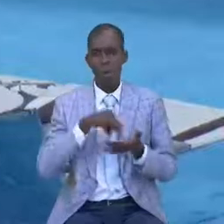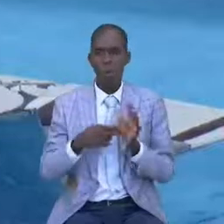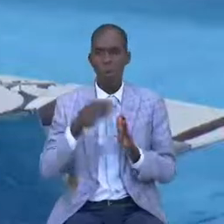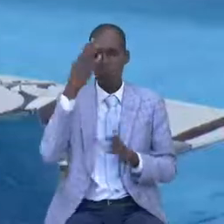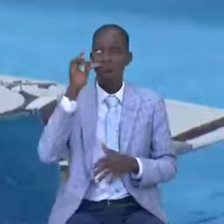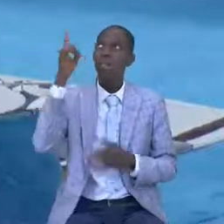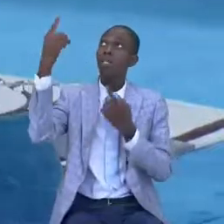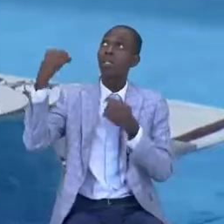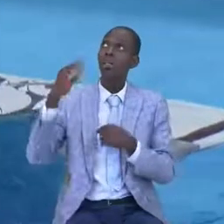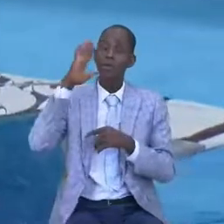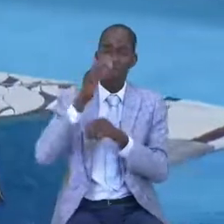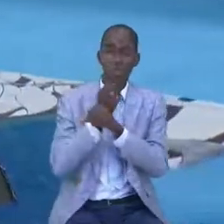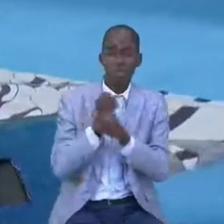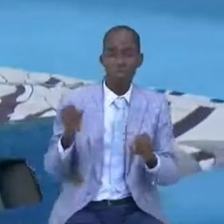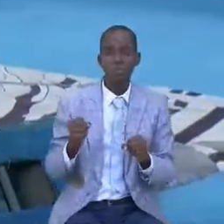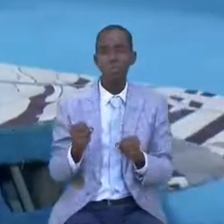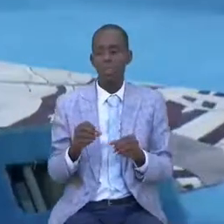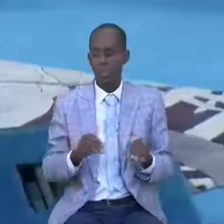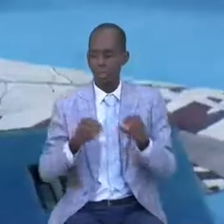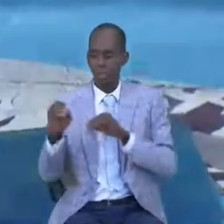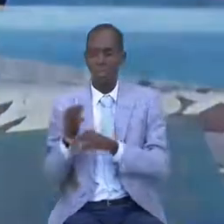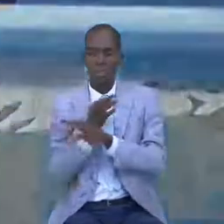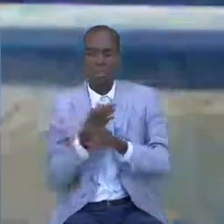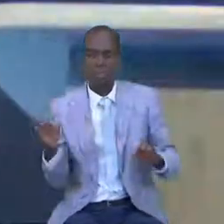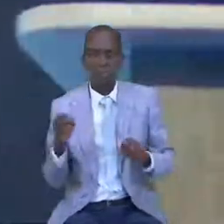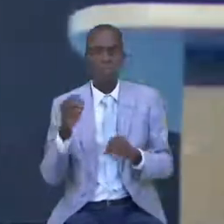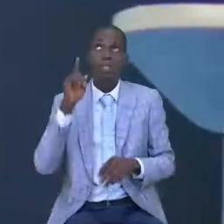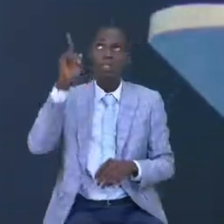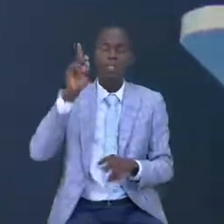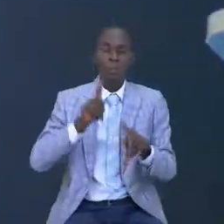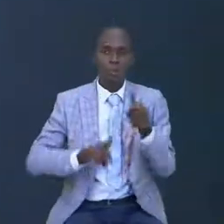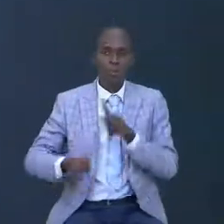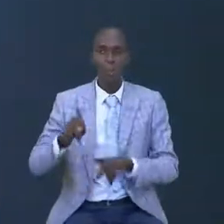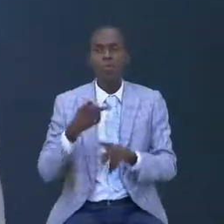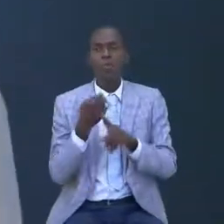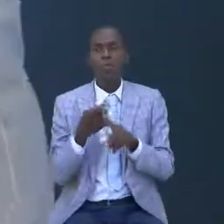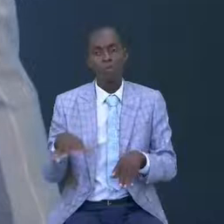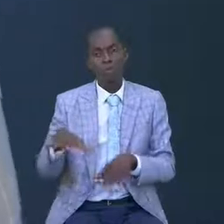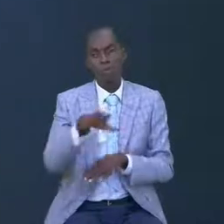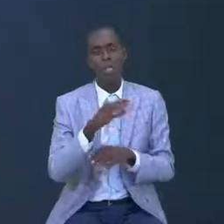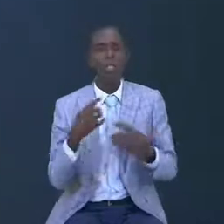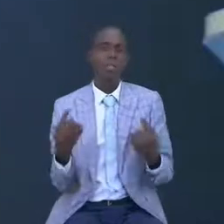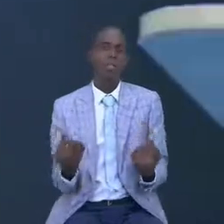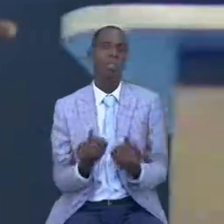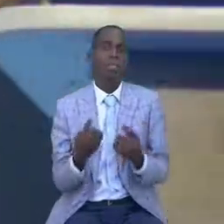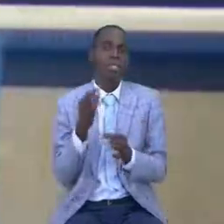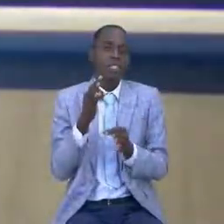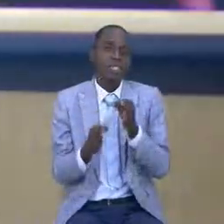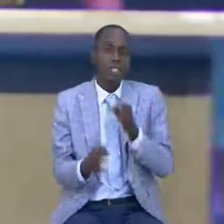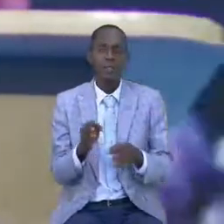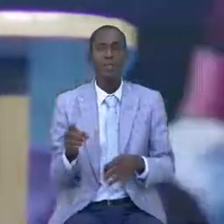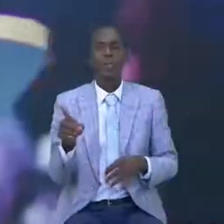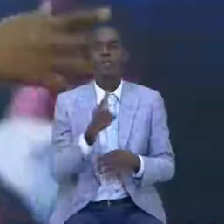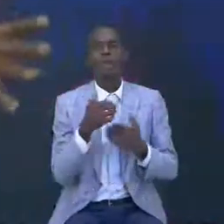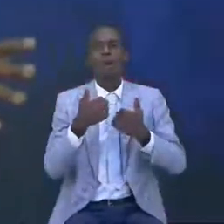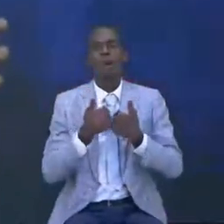C'est l'objectif pour lequel il est venu. Il sauvera et délivrera et il sauvera et l'affranchira